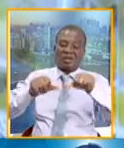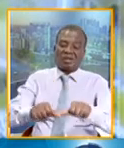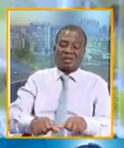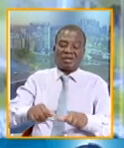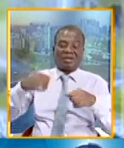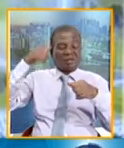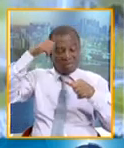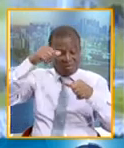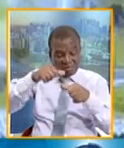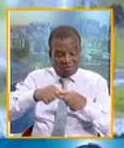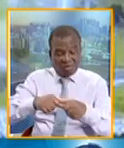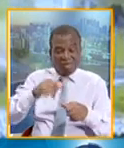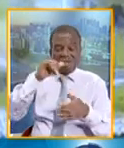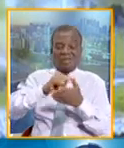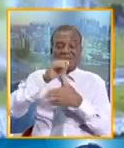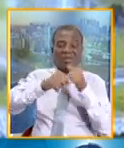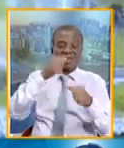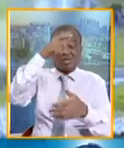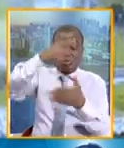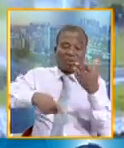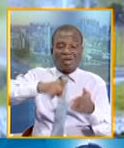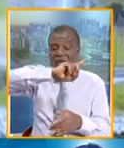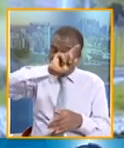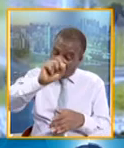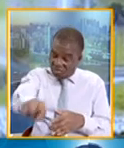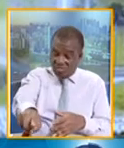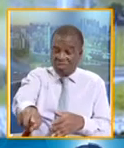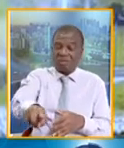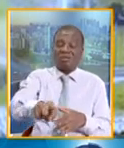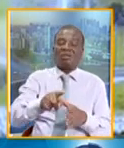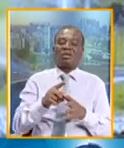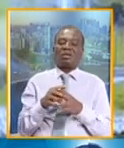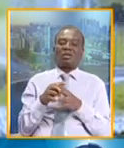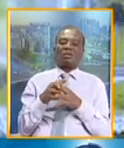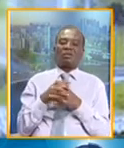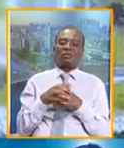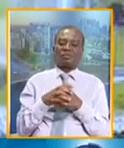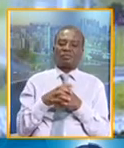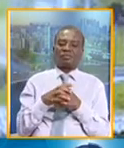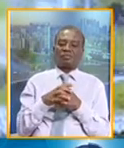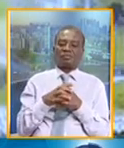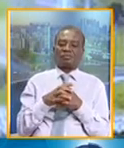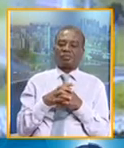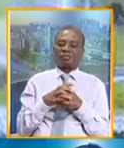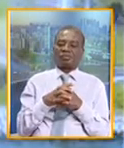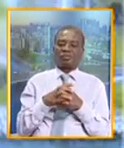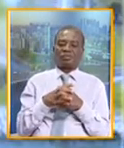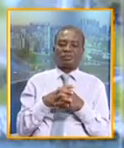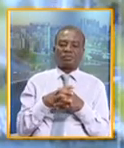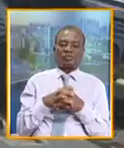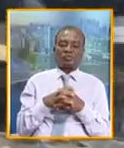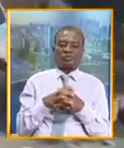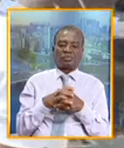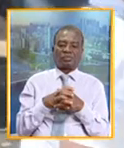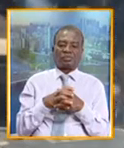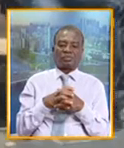caisses. Qu'en est-il de cette année? Nos reporters sont donc allés à la rencontre de certains de ces opérateurs économiques. Leur constat.